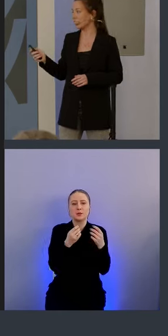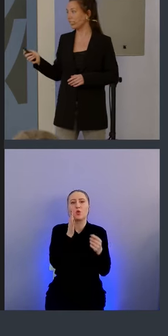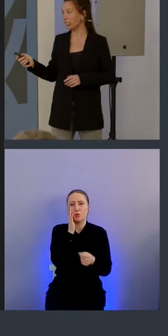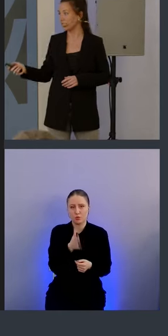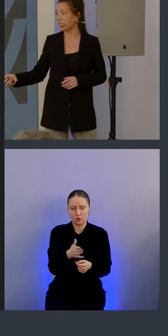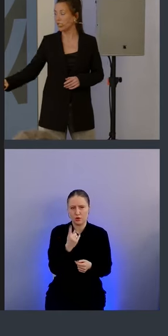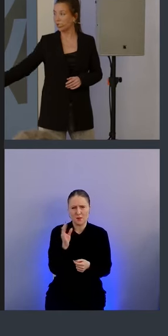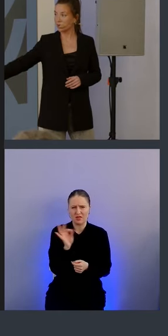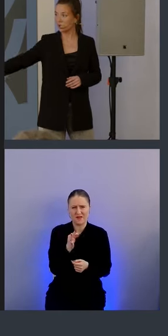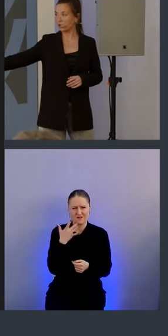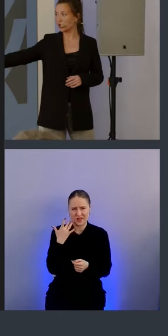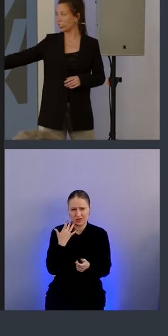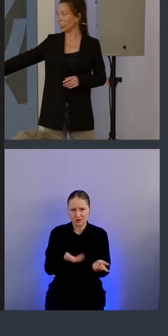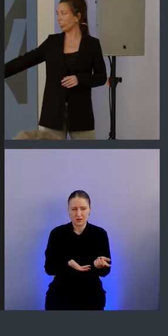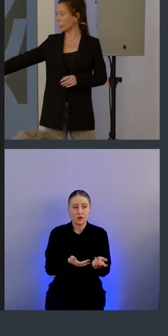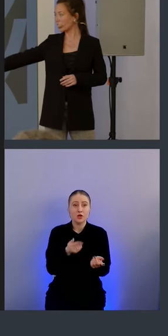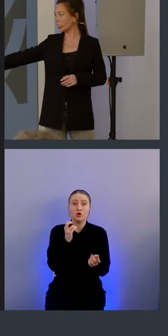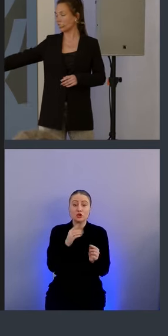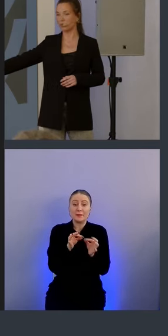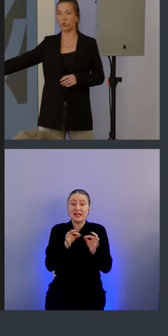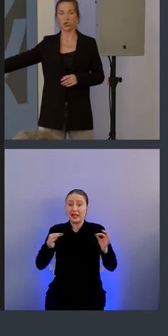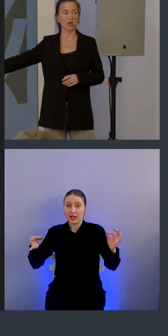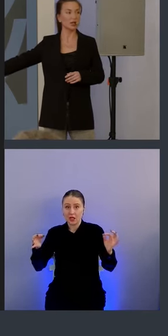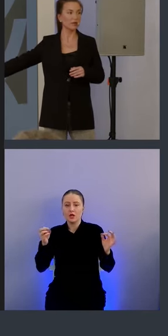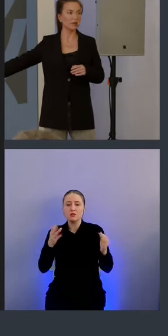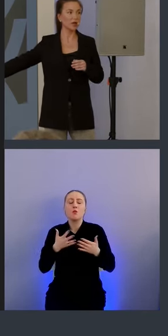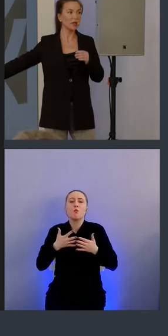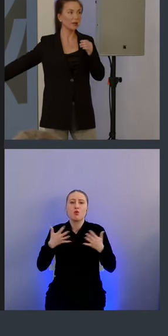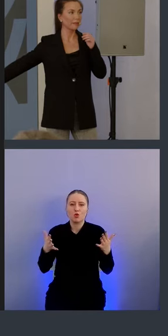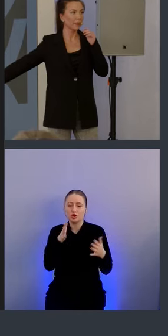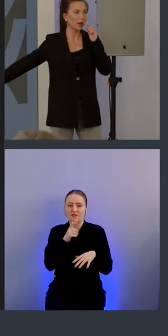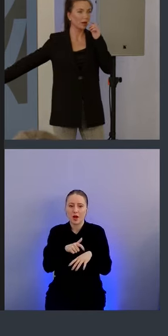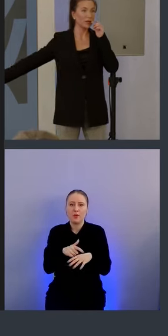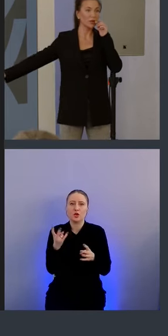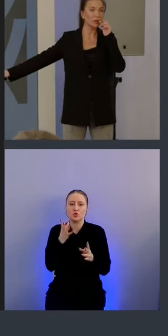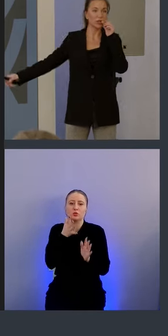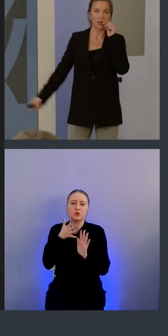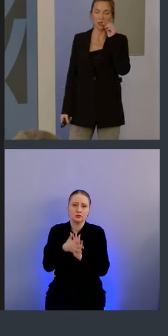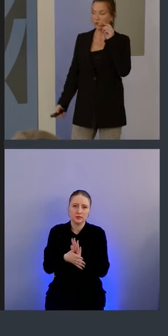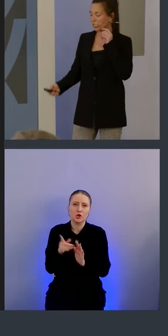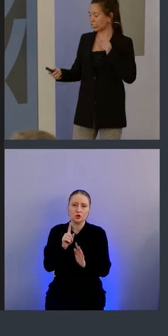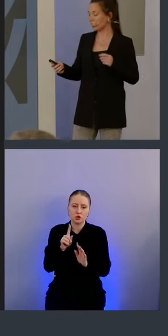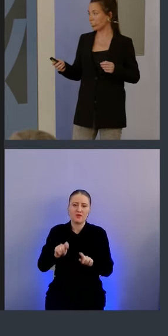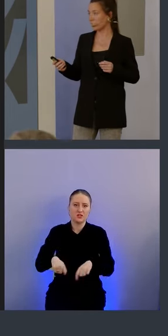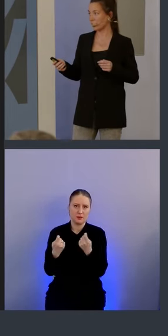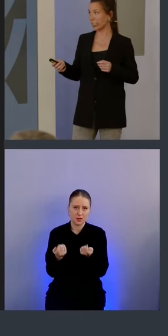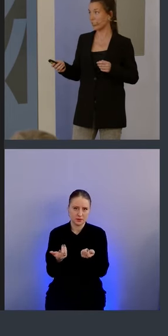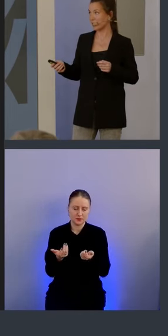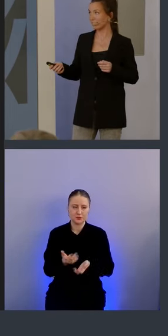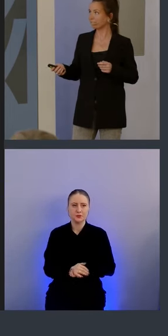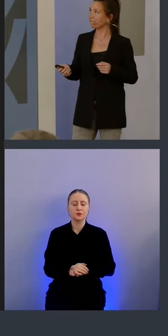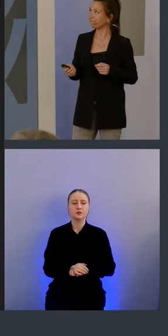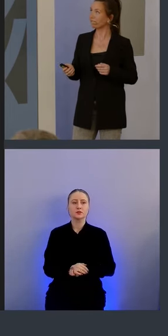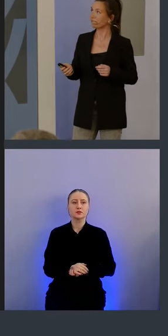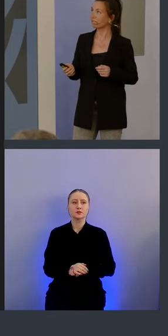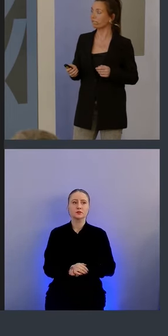злоумышленником мгновенно. И, безусловно, чем длиннее пароль, тем большее количество времени потребуется для того, чтобы его